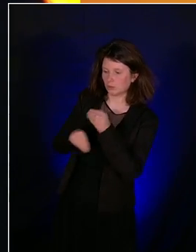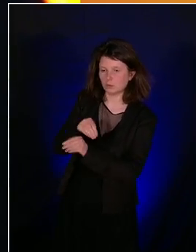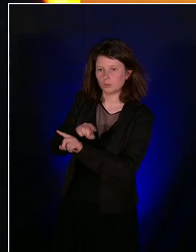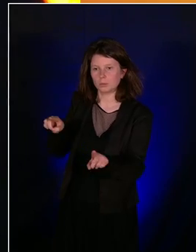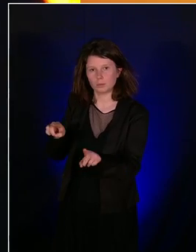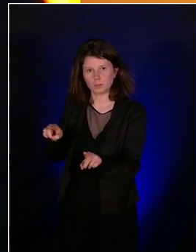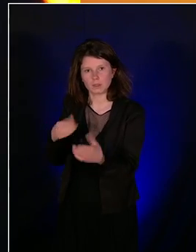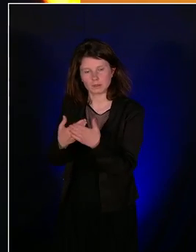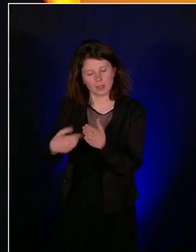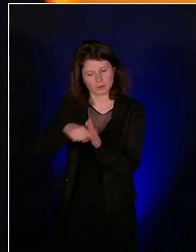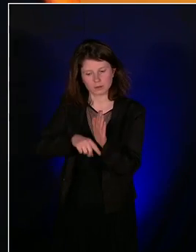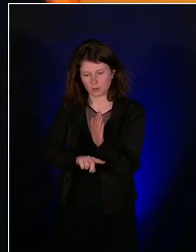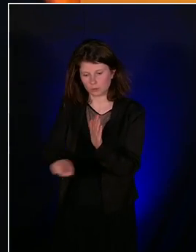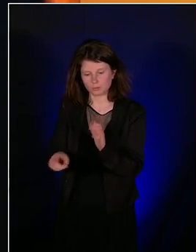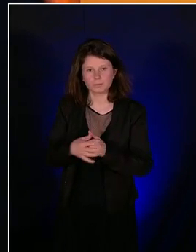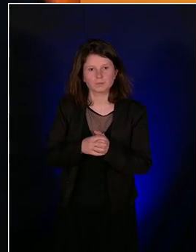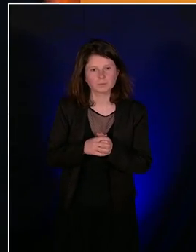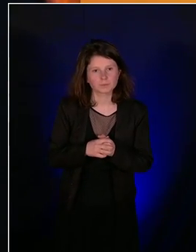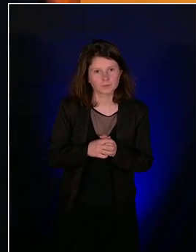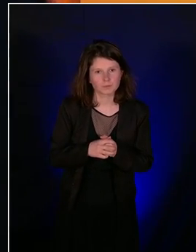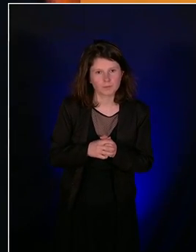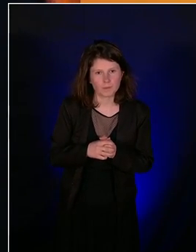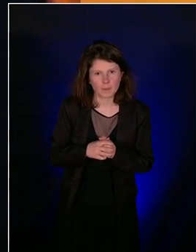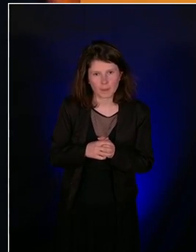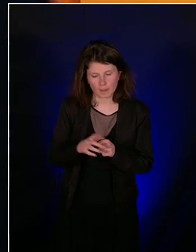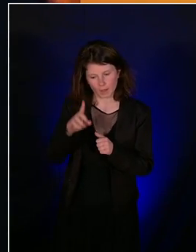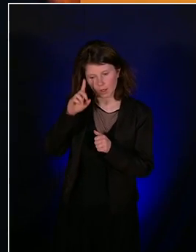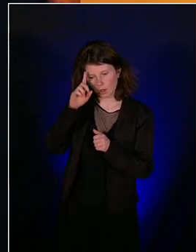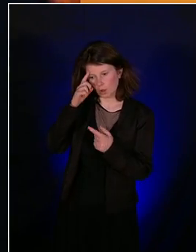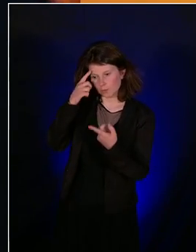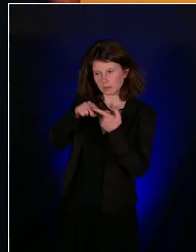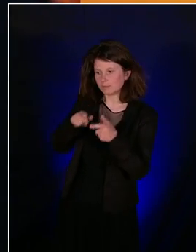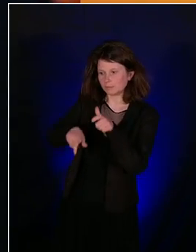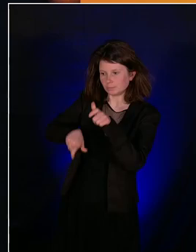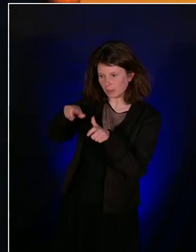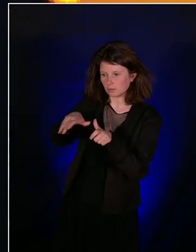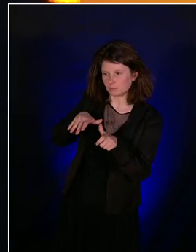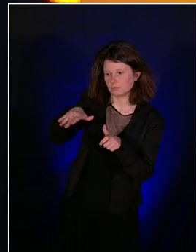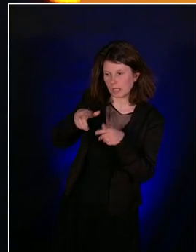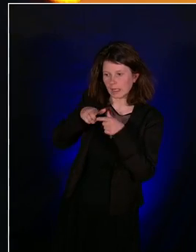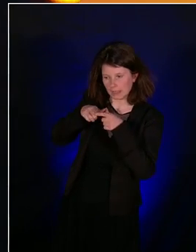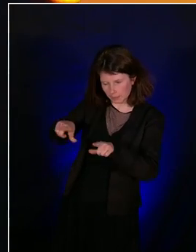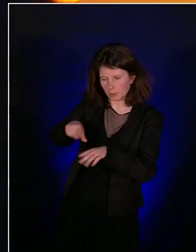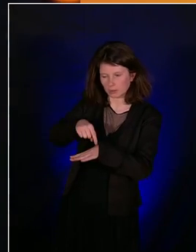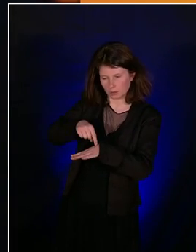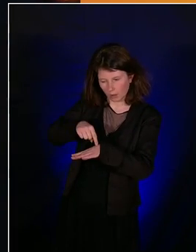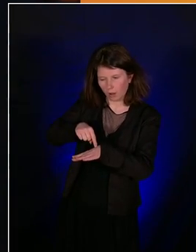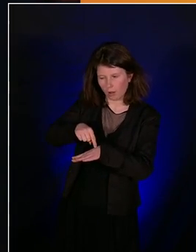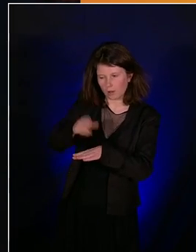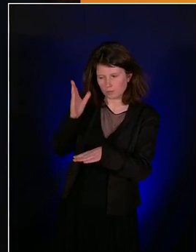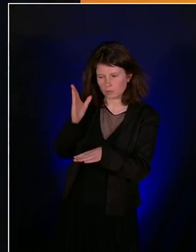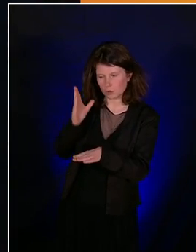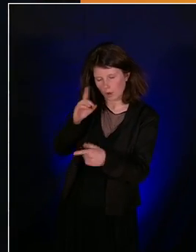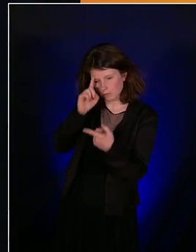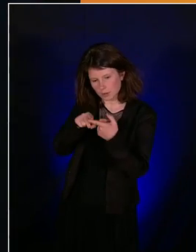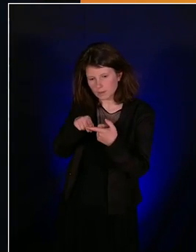organisations ont fait ce qu'il fallait pour rendre disponible le ou la camarade pour veiller ainsi à la disponibilité nécessaire pour assumer